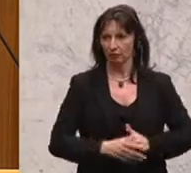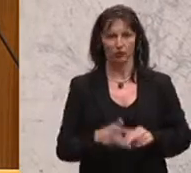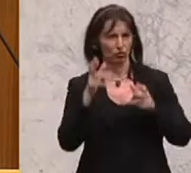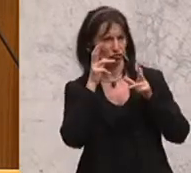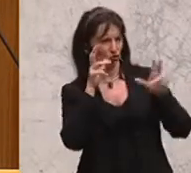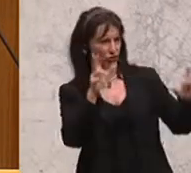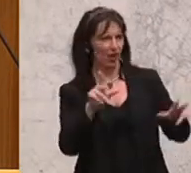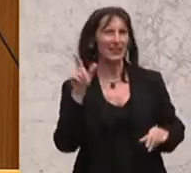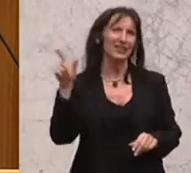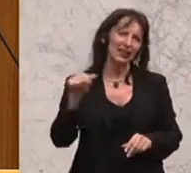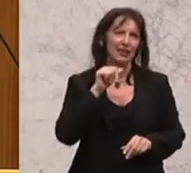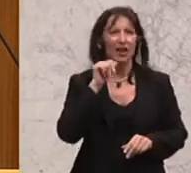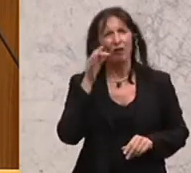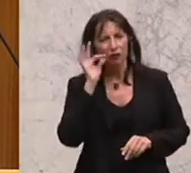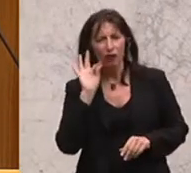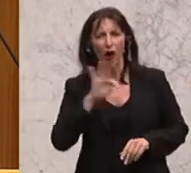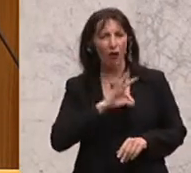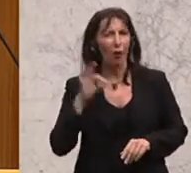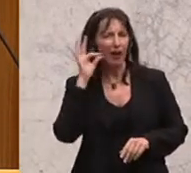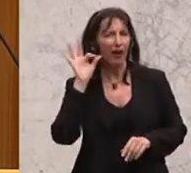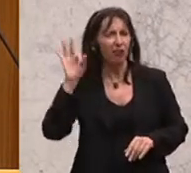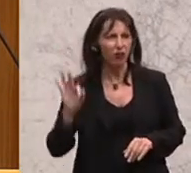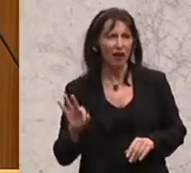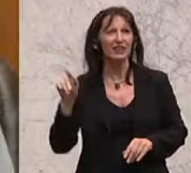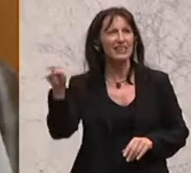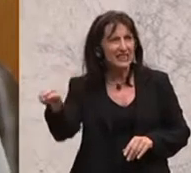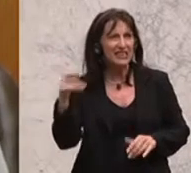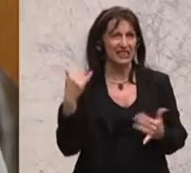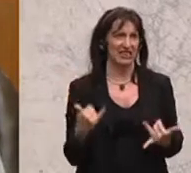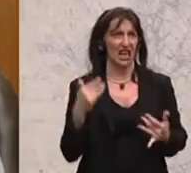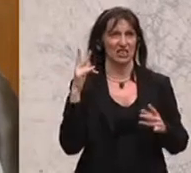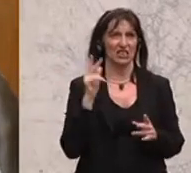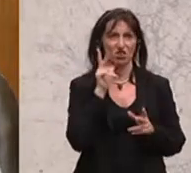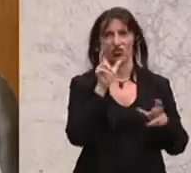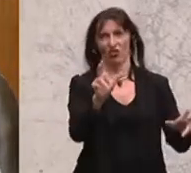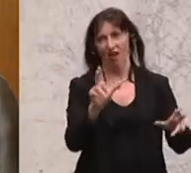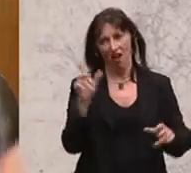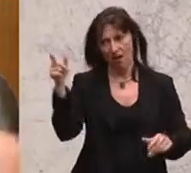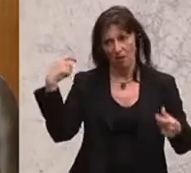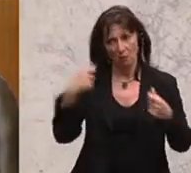Das ist wahrscheinlich keine gute Idee, Frau Kollegin Faektor, wenn jetzt ausgerechnet Sie inzwischen rufen.